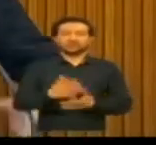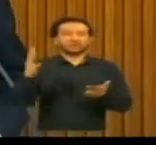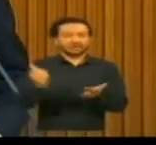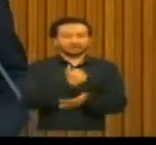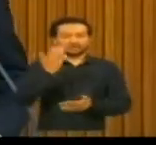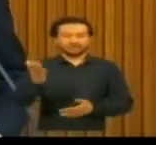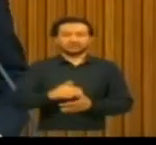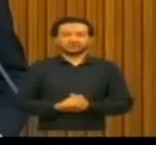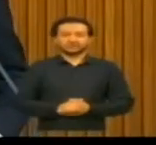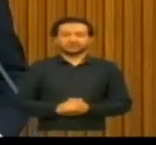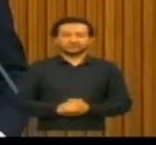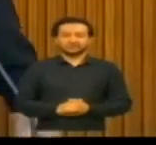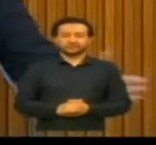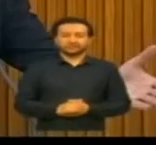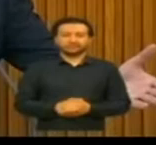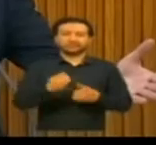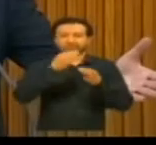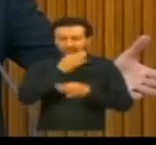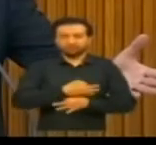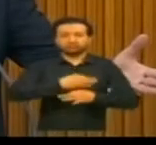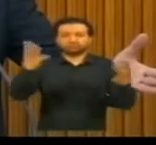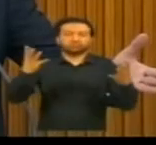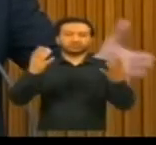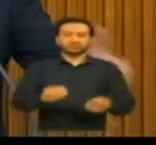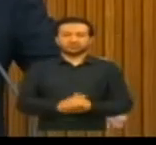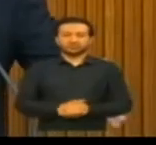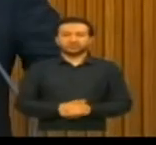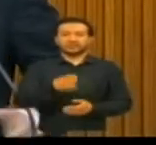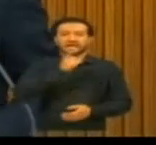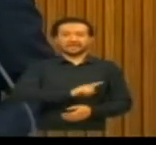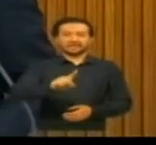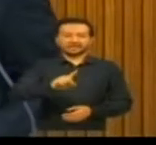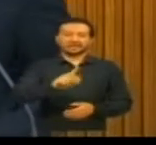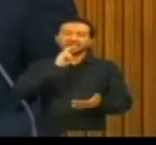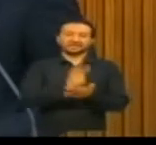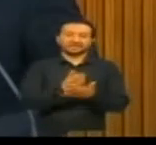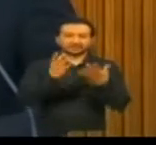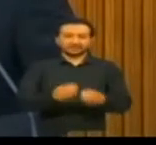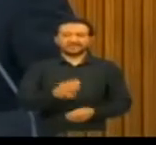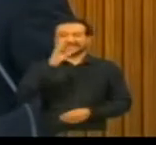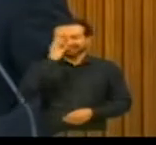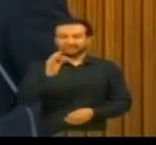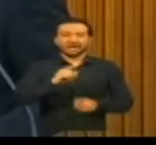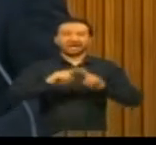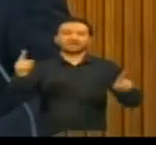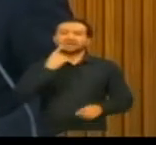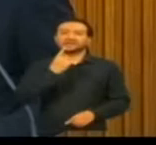Kazandılar. İlan edildi bunlar. Adaylıkları kesinleşti. Kimse itiraz